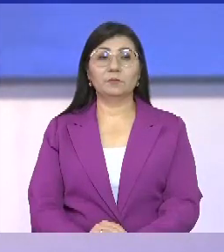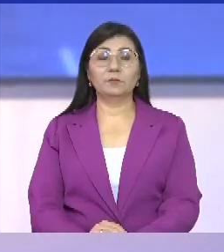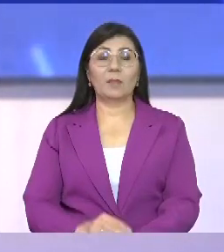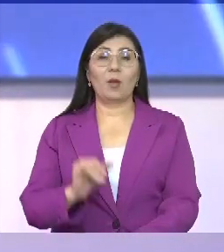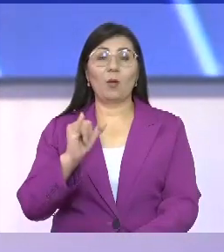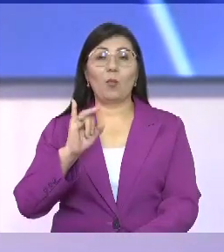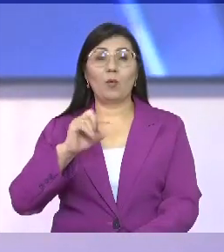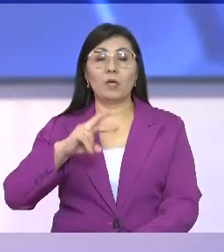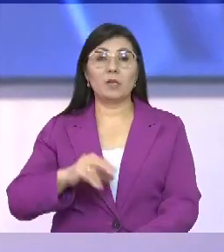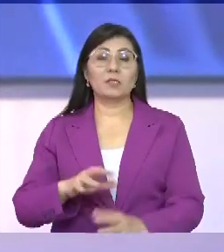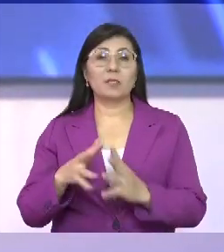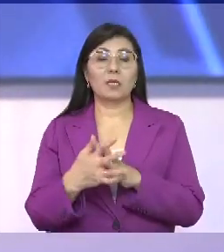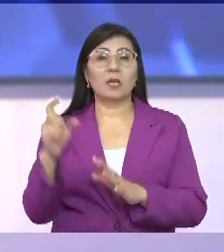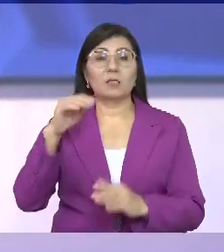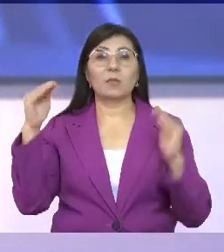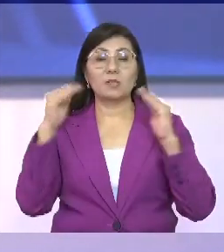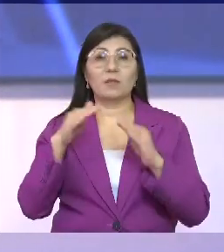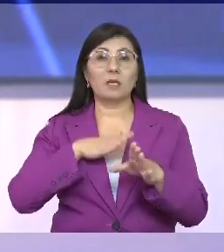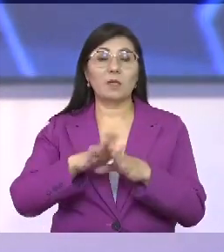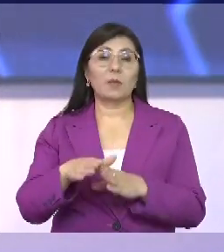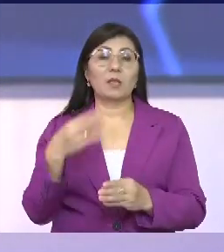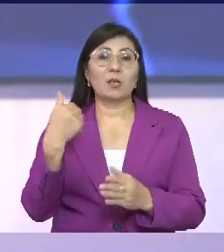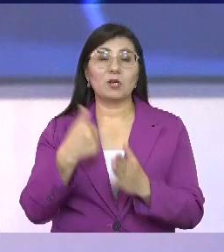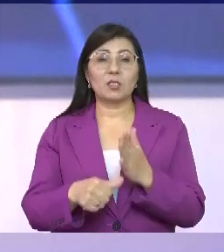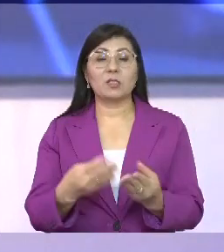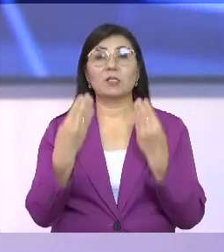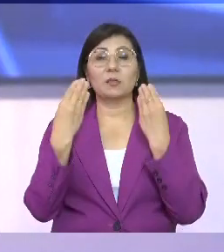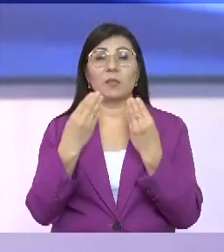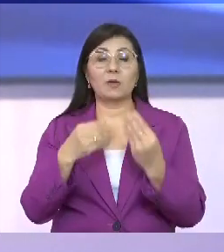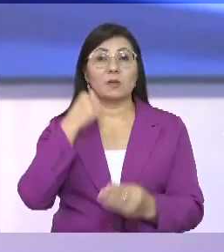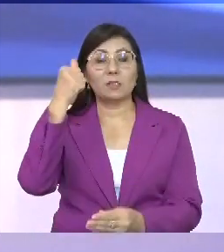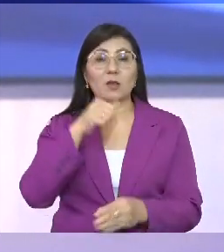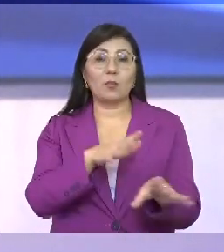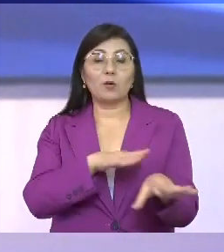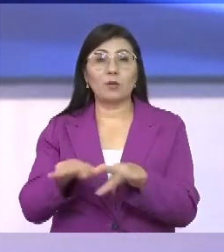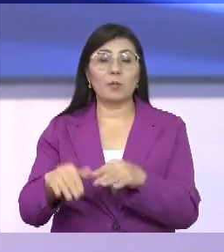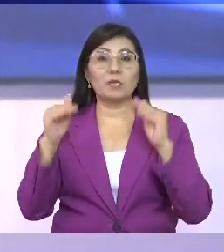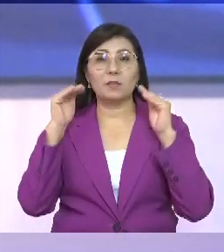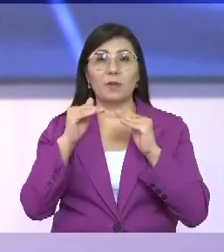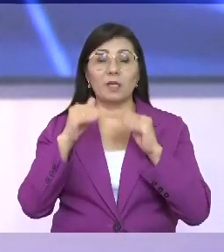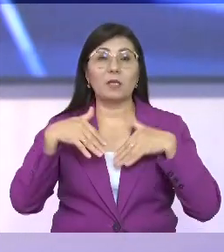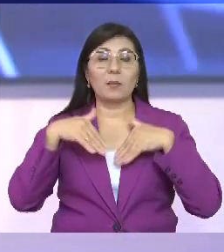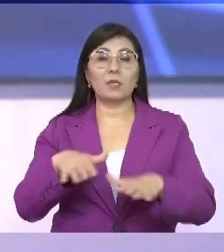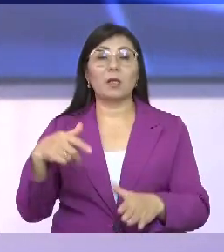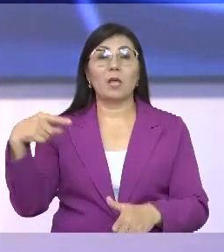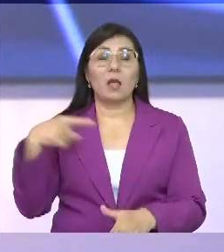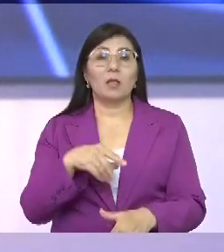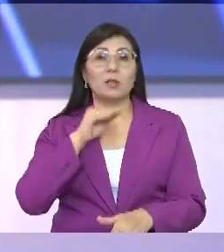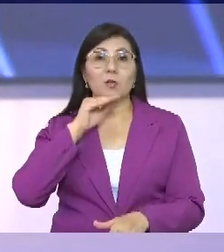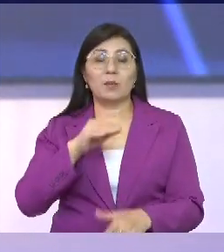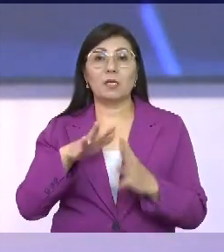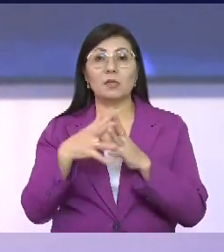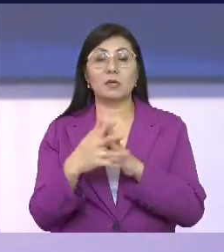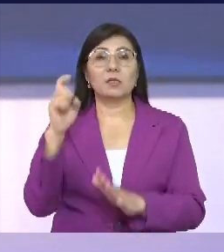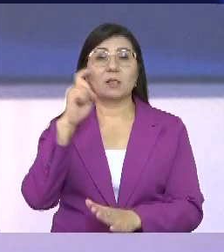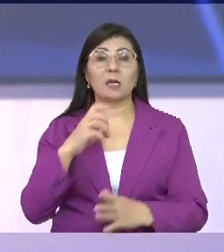уилсский аграрный колледж в текущем году отмечает свое 60-летие за годы деятельности учебное заведение выпустило тысячи специалистов